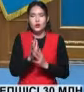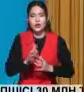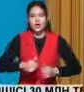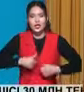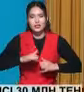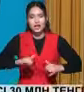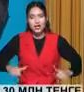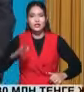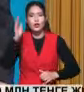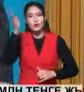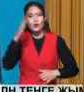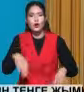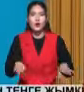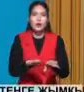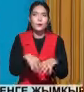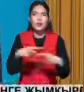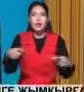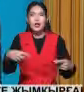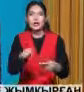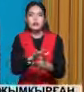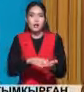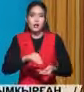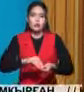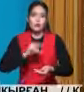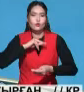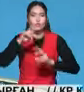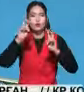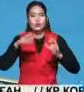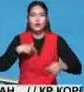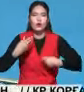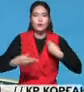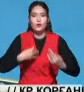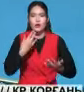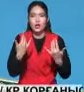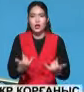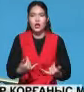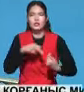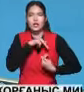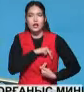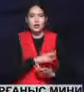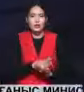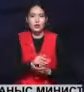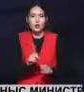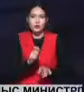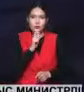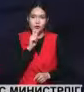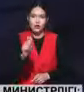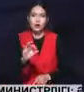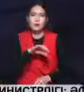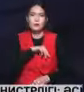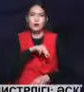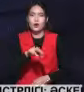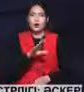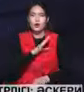атсалысуда. Болашақта осы игі істерді жалғайтын талантты шәкірт тәрбиелеп жүр. Бүгін оған ерен еңбек үшін медаль табысталды. Мәдениет қоғам